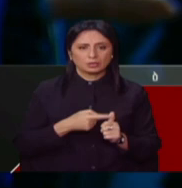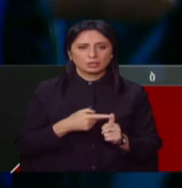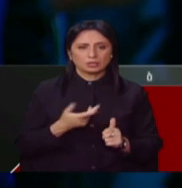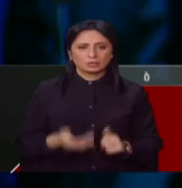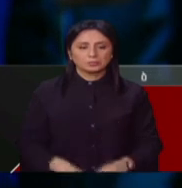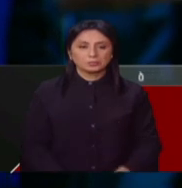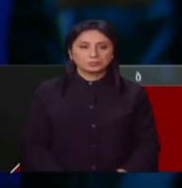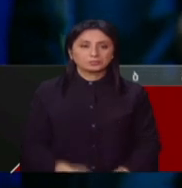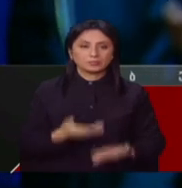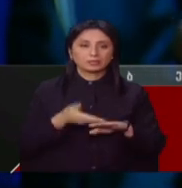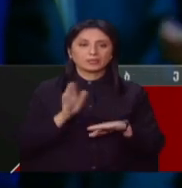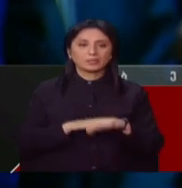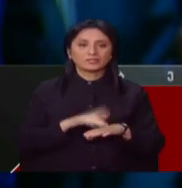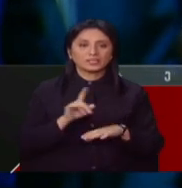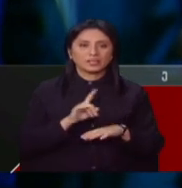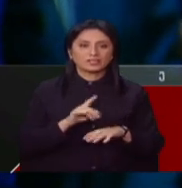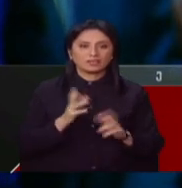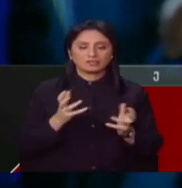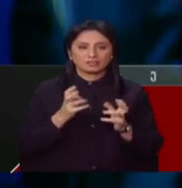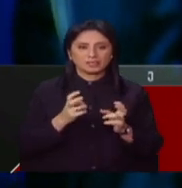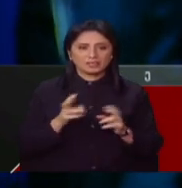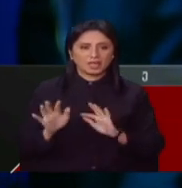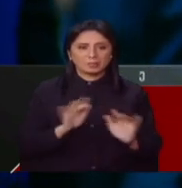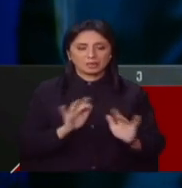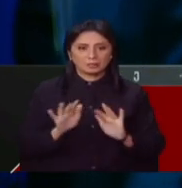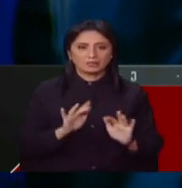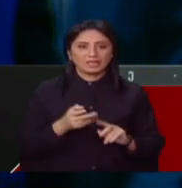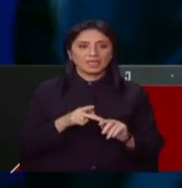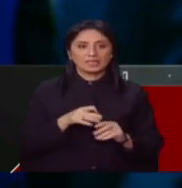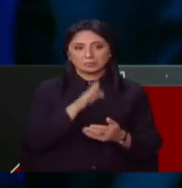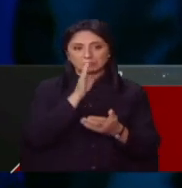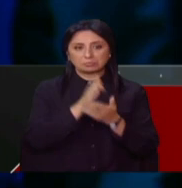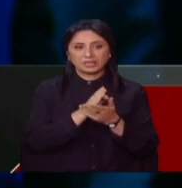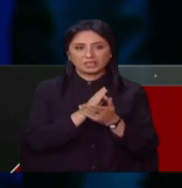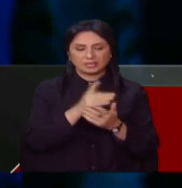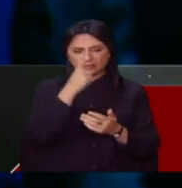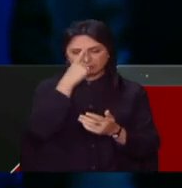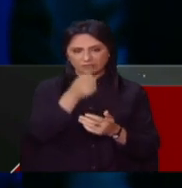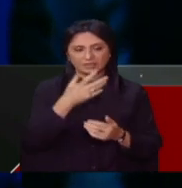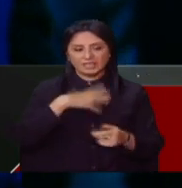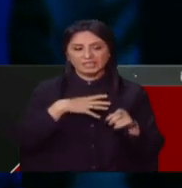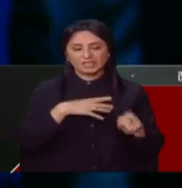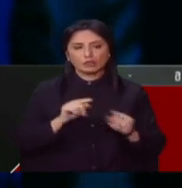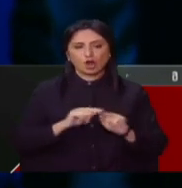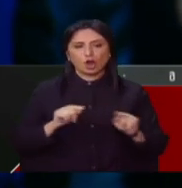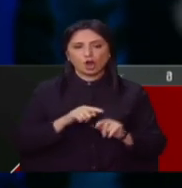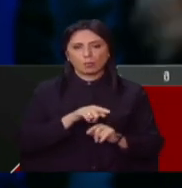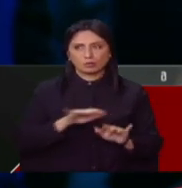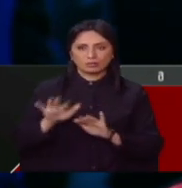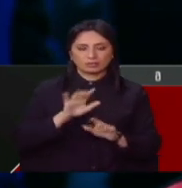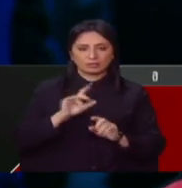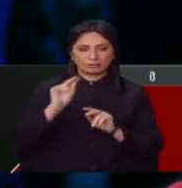ასე ვთქვათ, მძიმე არის გარკვეული თუ რაც ხმედებები, ეს პირდაპირ ინდიკატორი არის საქართველოში ოპოზიციის